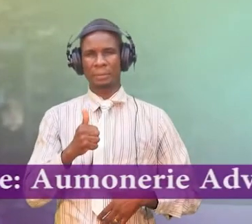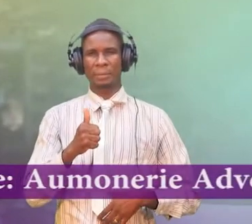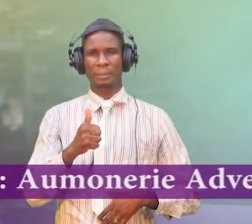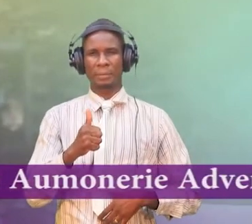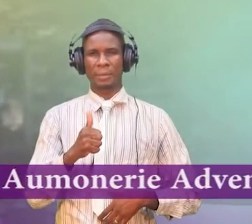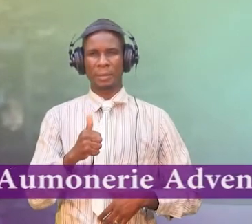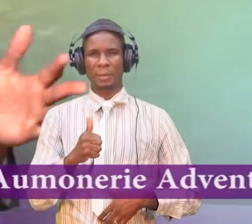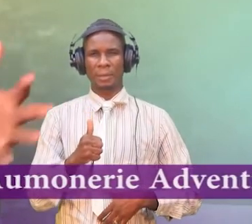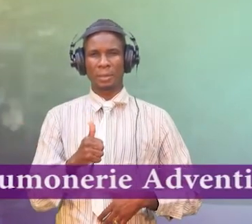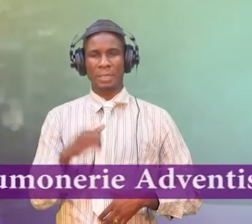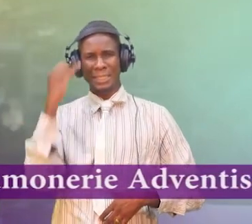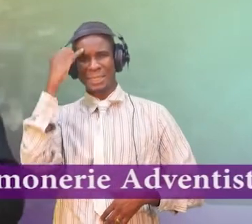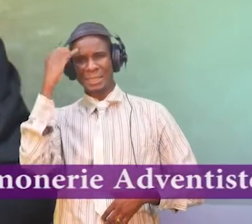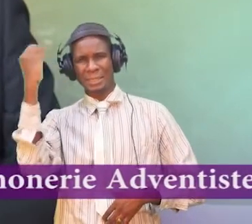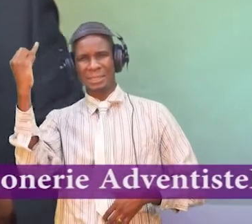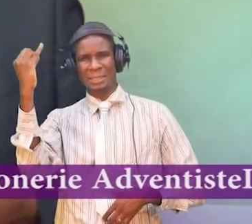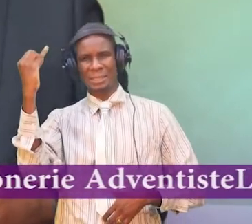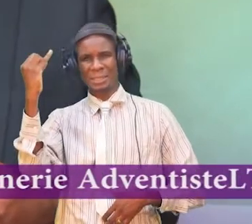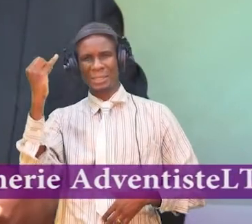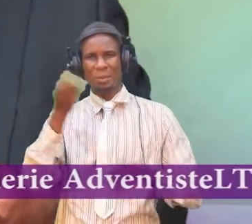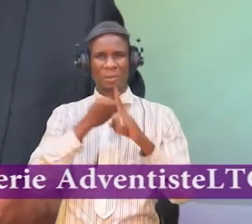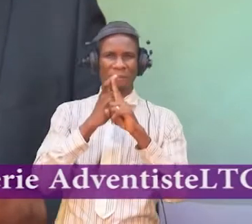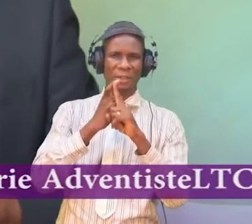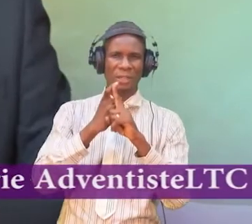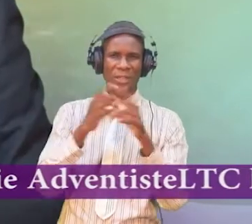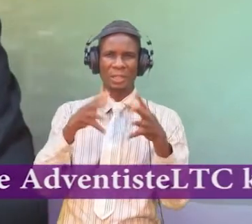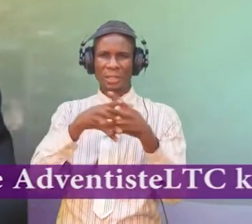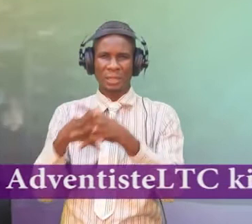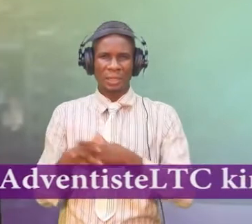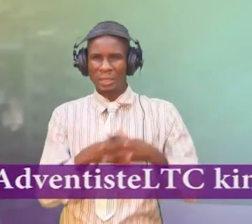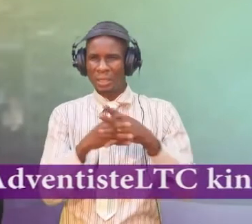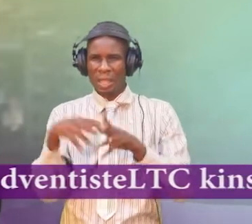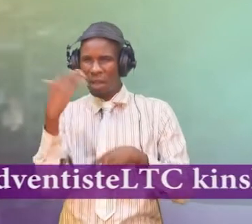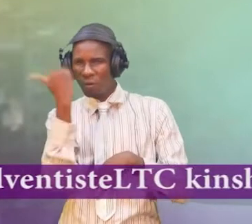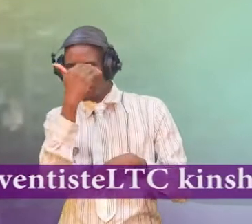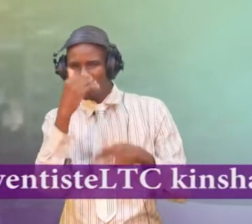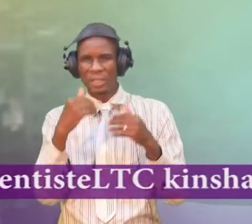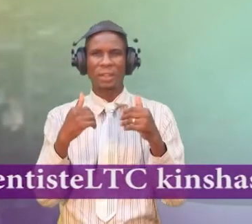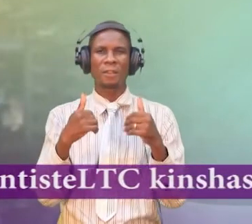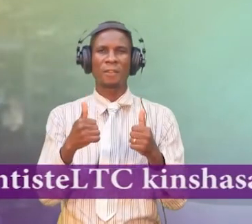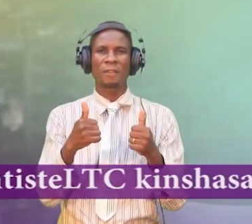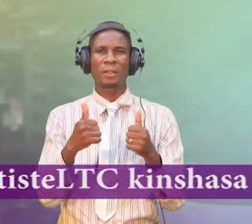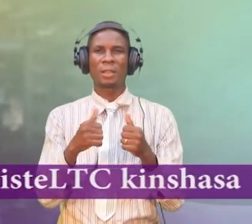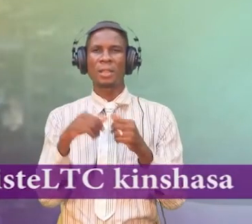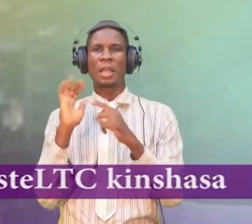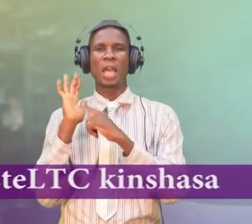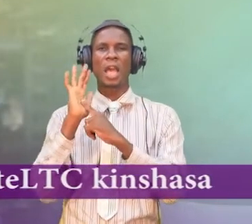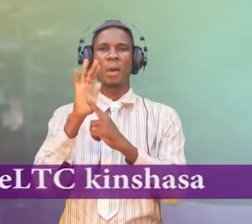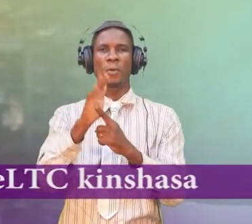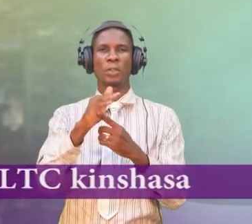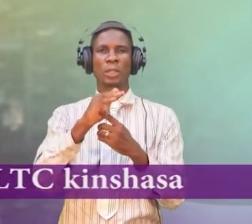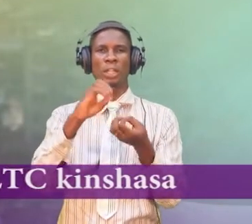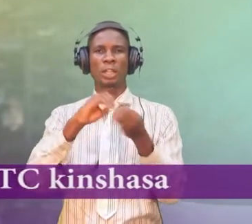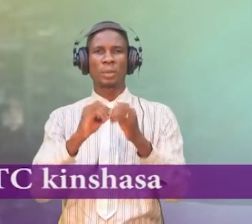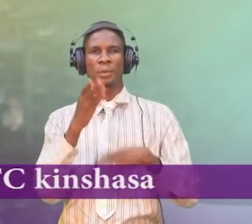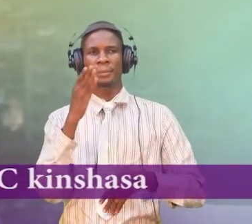luka bango moko. Un sondage. Boluki luki moko ya kalate na kati ya États-Unis elakisi mitu ya oyo